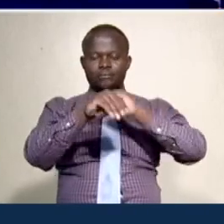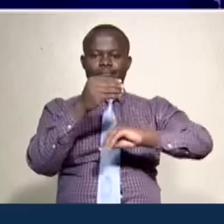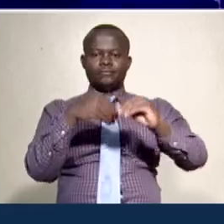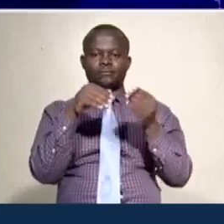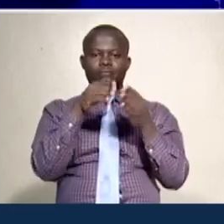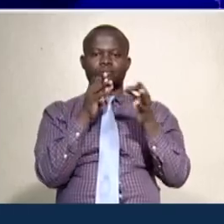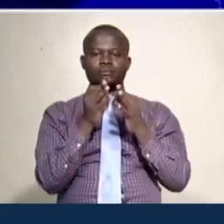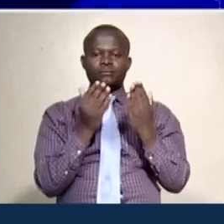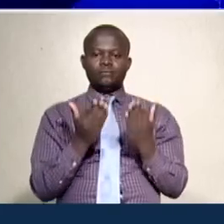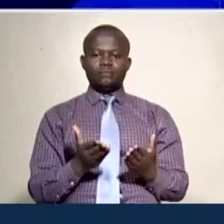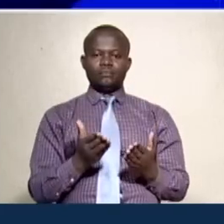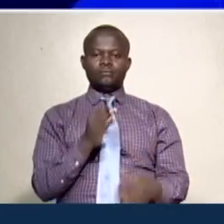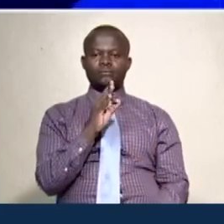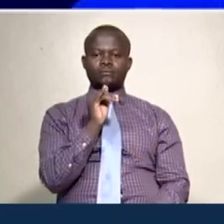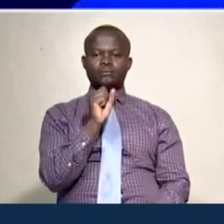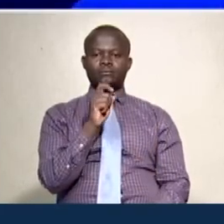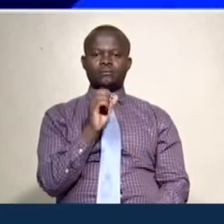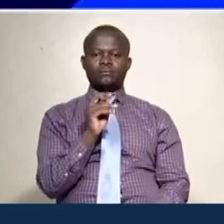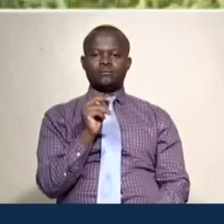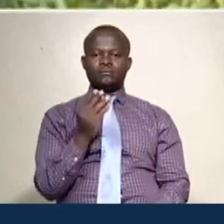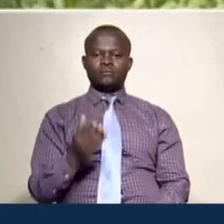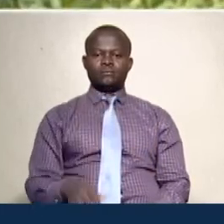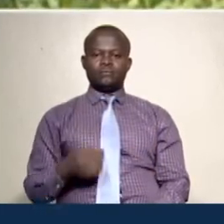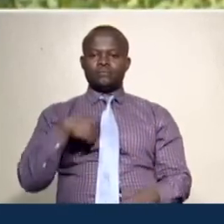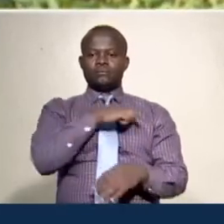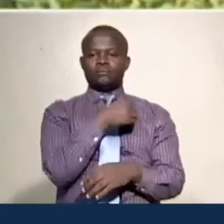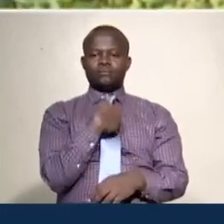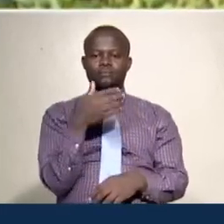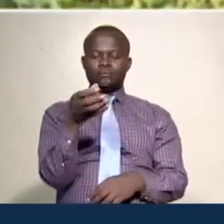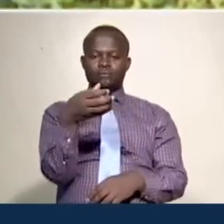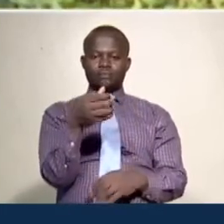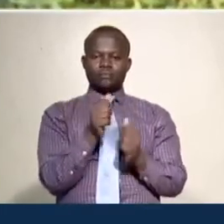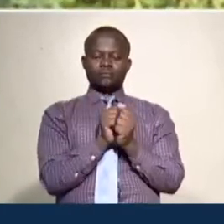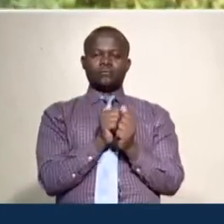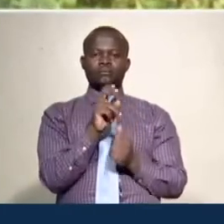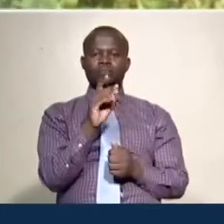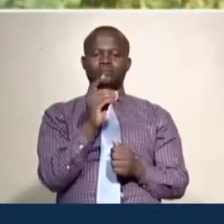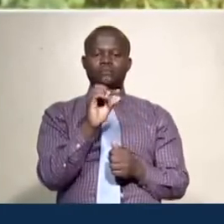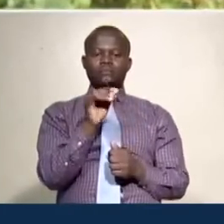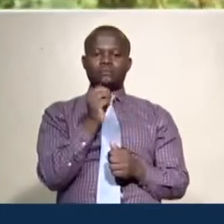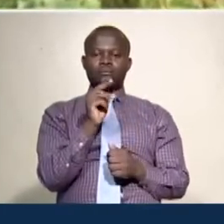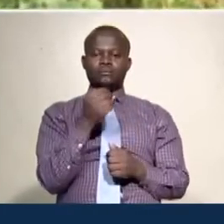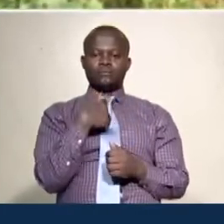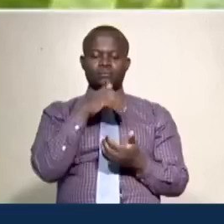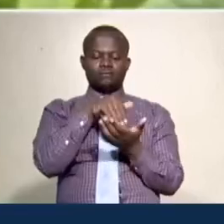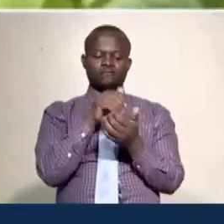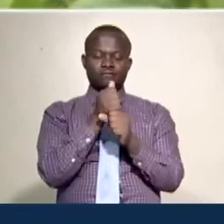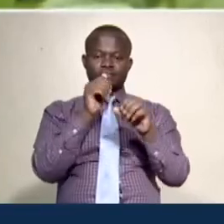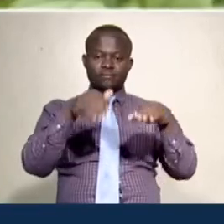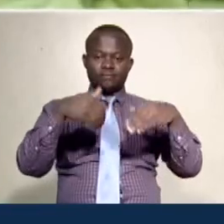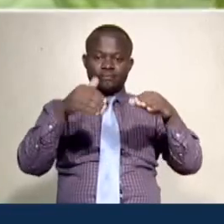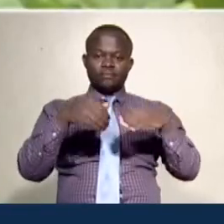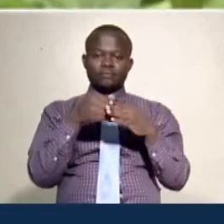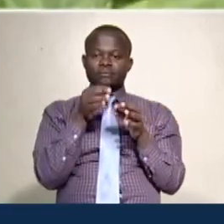n'inkuru twateguye na Fiston Felix Habineza Twebwe dufite company dukorana na Ndagije Imana Emmanuel afite ikigo gikora ubuhinzi